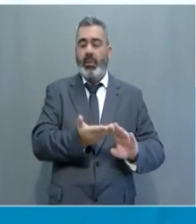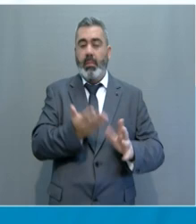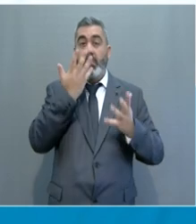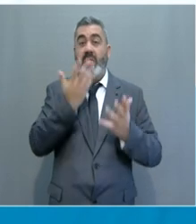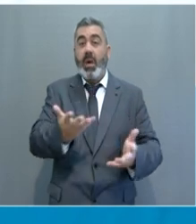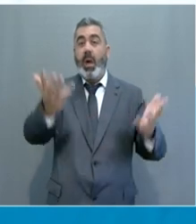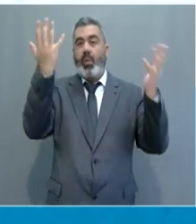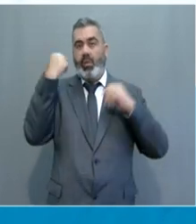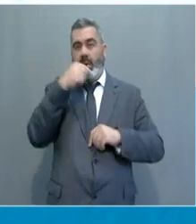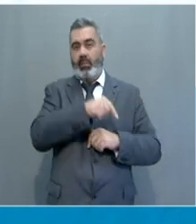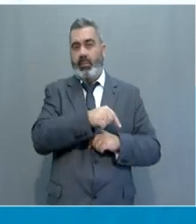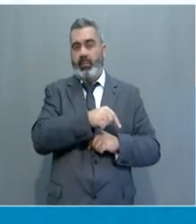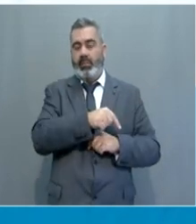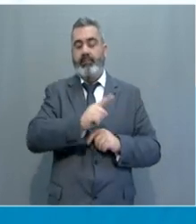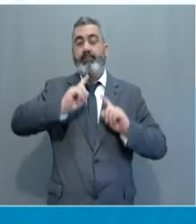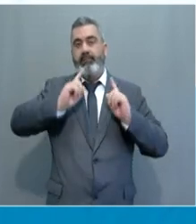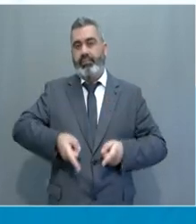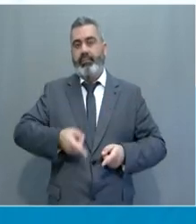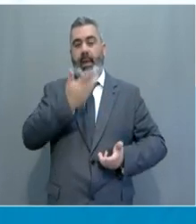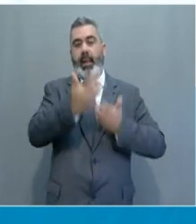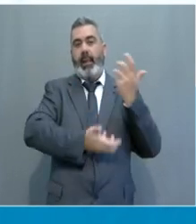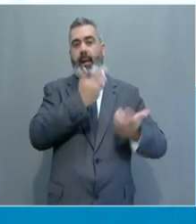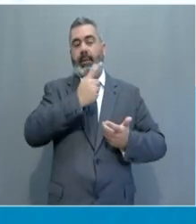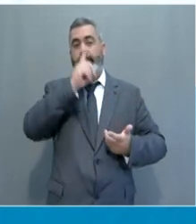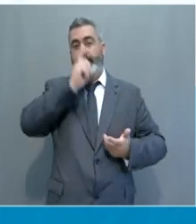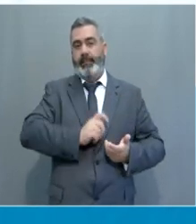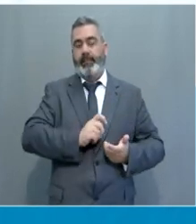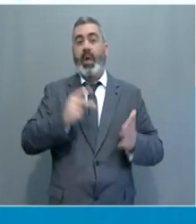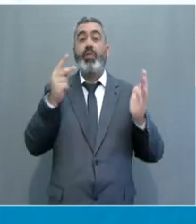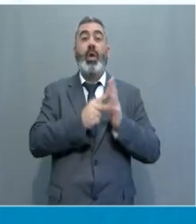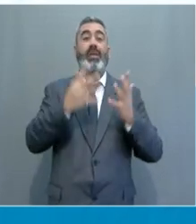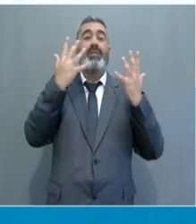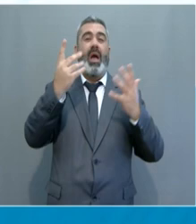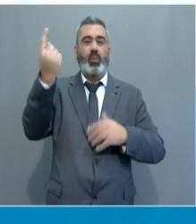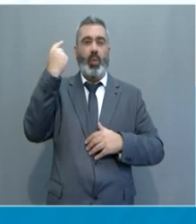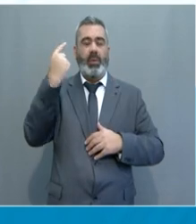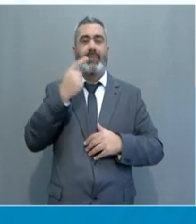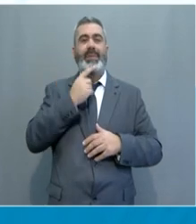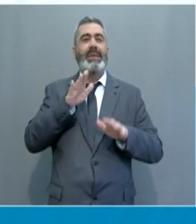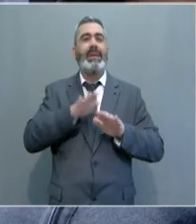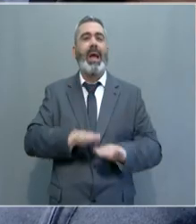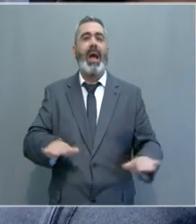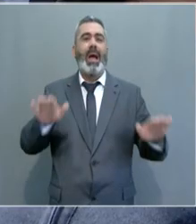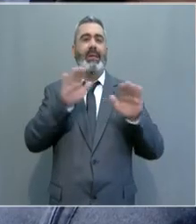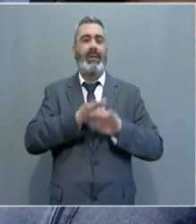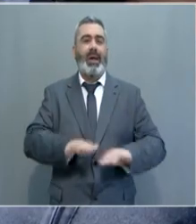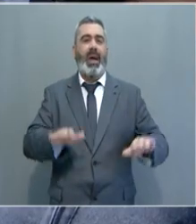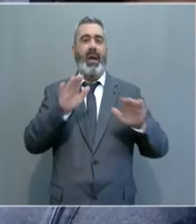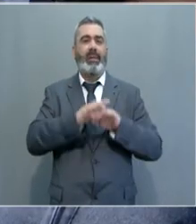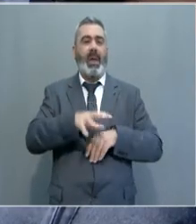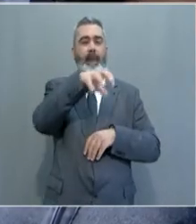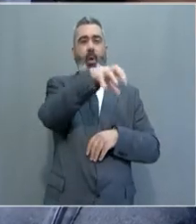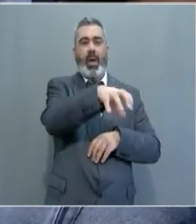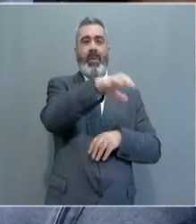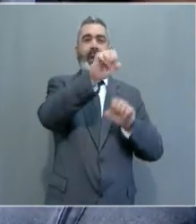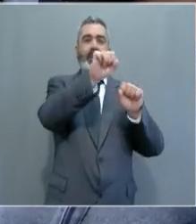δεκαετία. Ξεκίνησε ουσιαστικά το 2010 με μια σταδιακή απόσυρση παλιών λιγνητικών μονάδων και